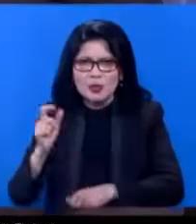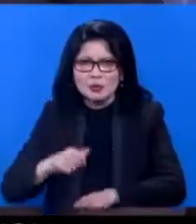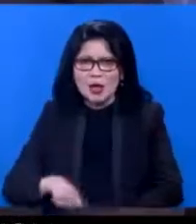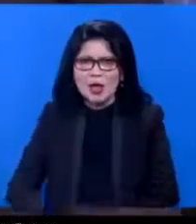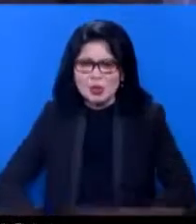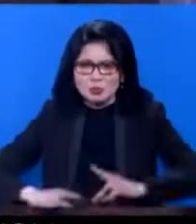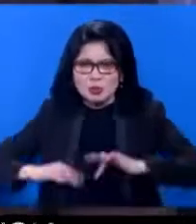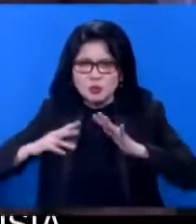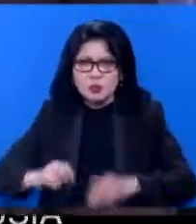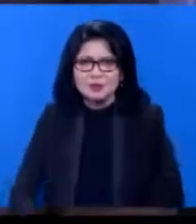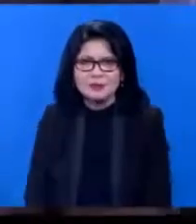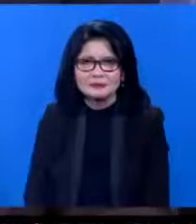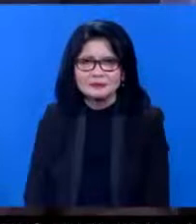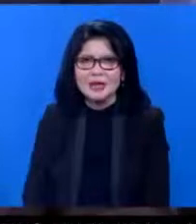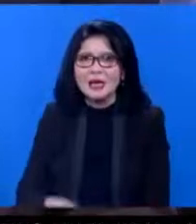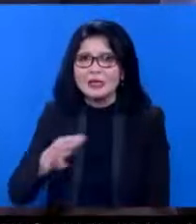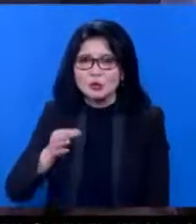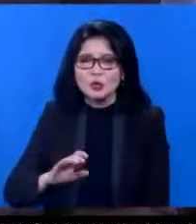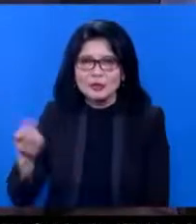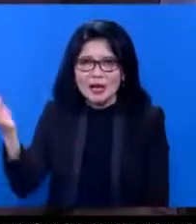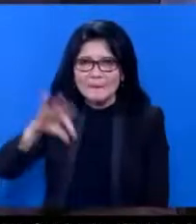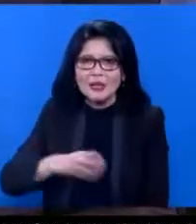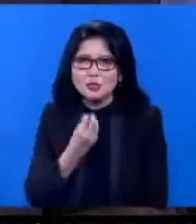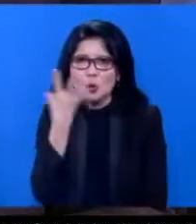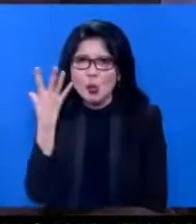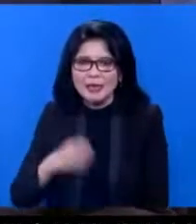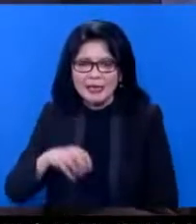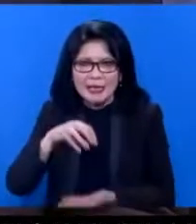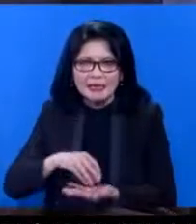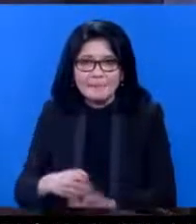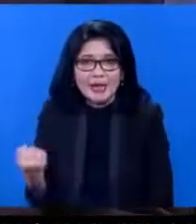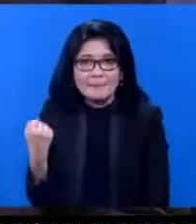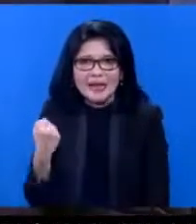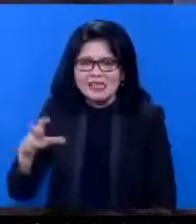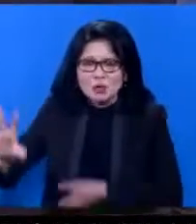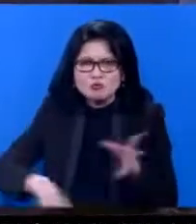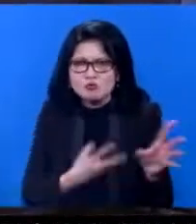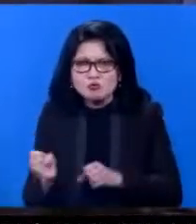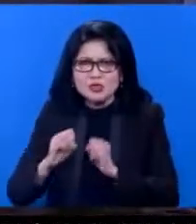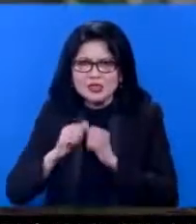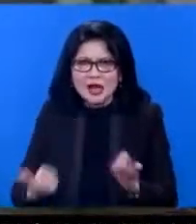sempat terendam. Sementara di Banyuwangi, angin kencang membuat sejumlah lapak pedagang pasar porak-poranda.